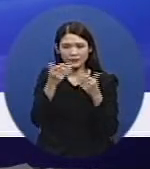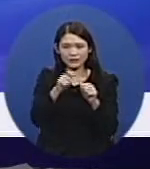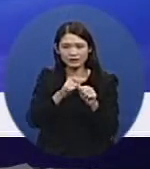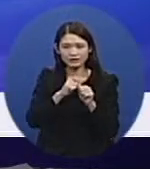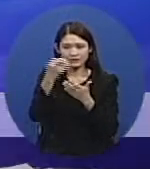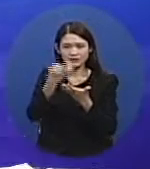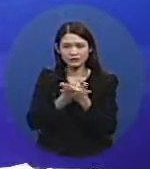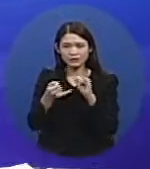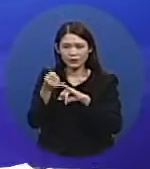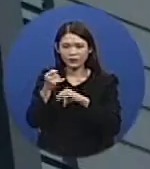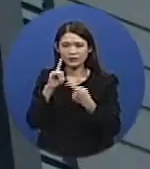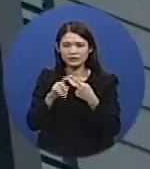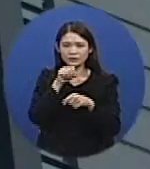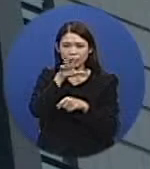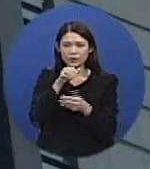고용노동부에 고발했습니다.